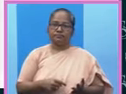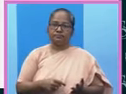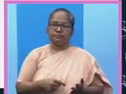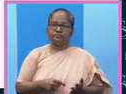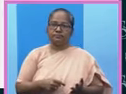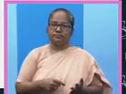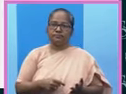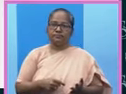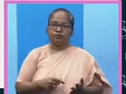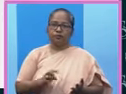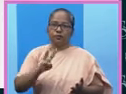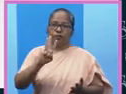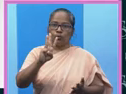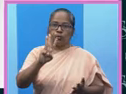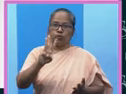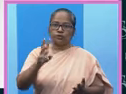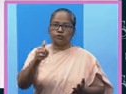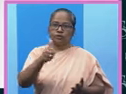எவ்வளவு?